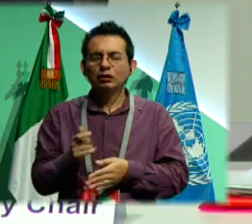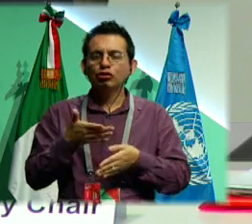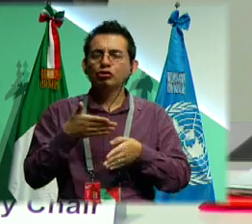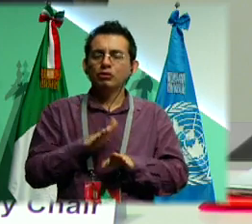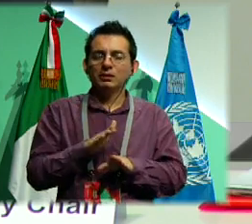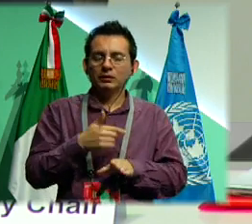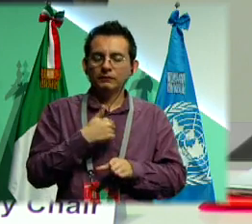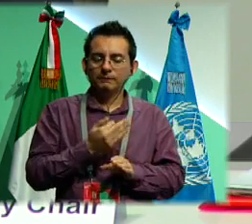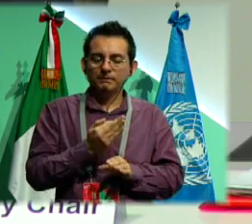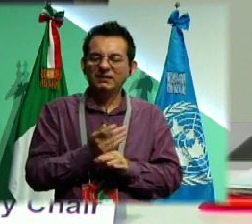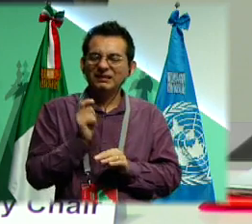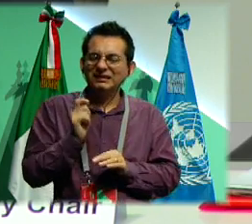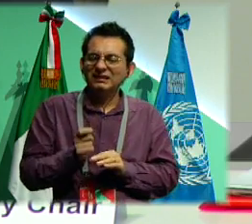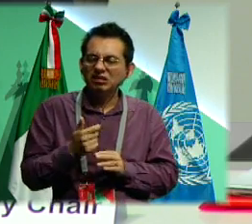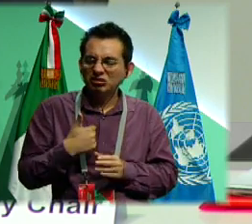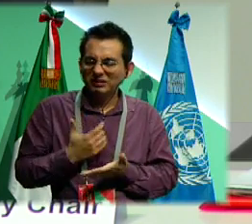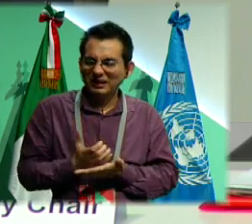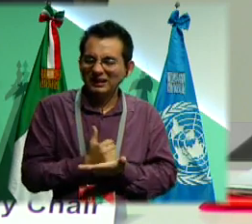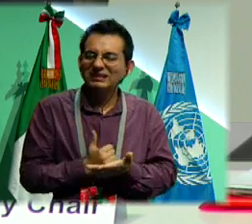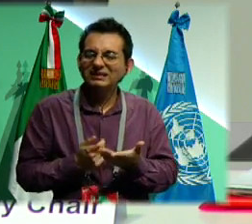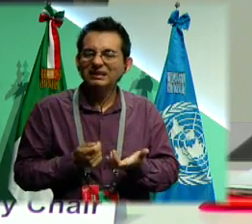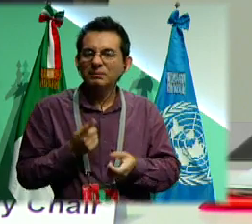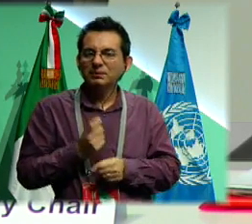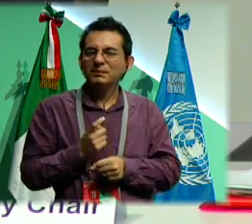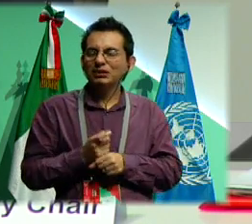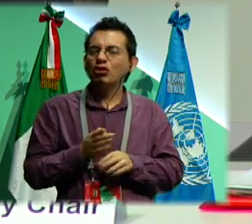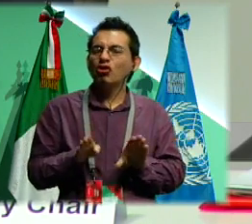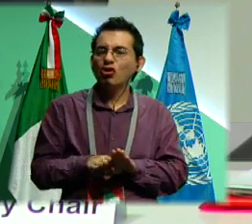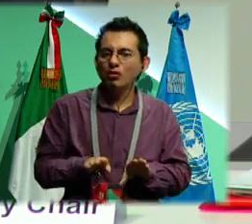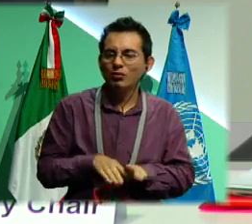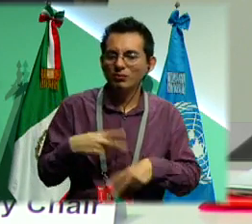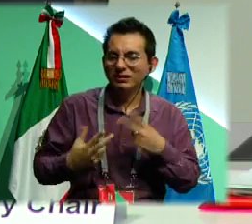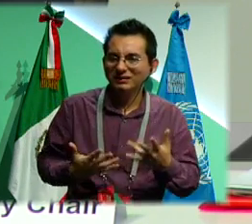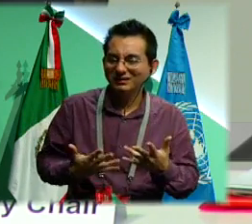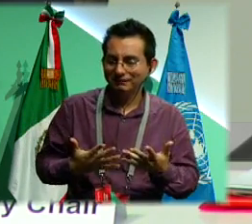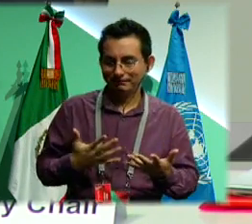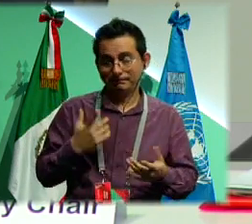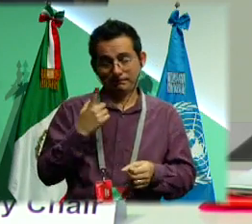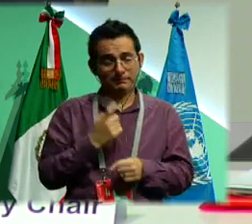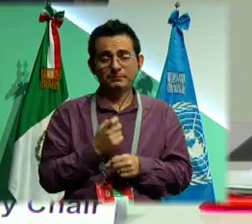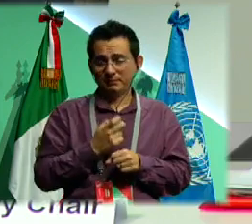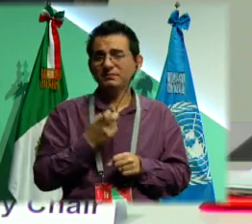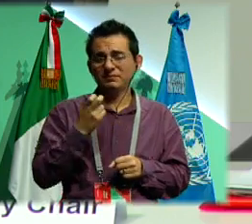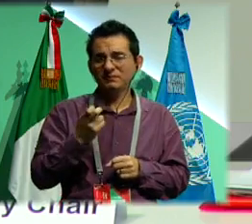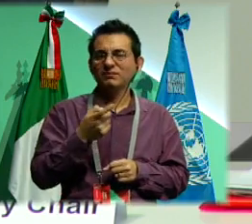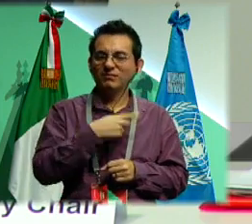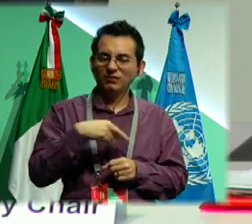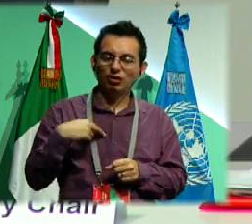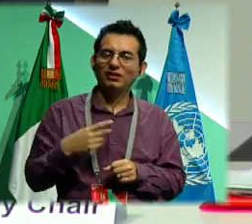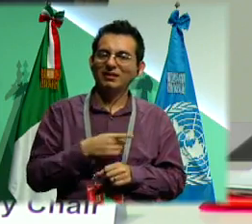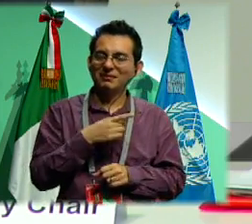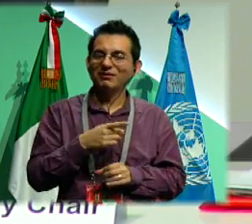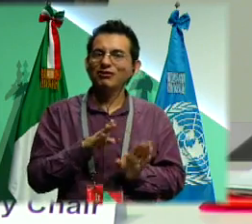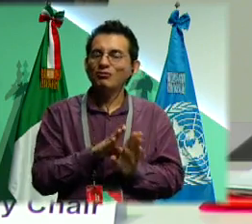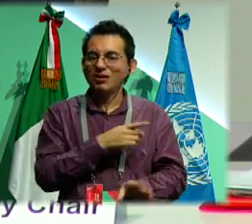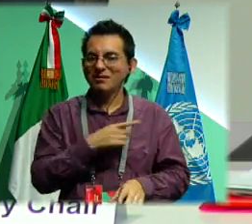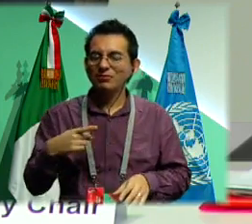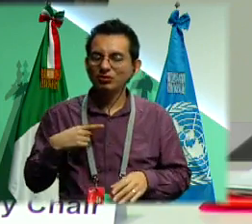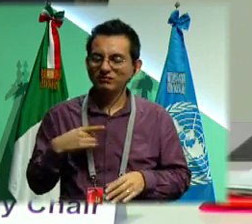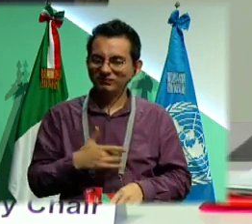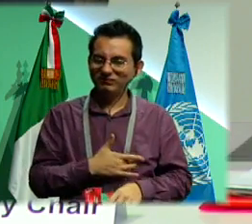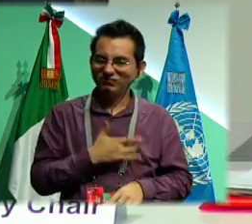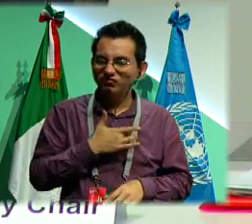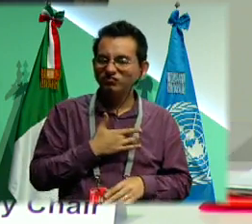différents points de vue que nous pouvons avoir dans le monde commercial. Si vous analysez ce que